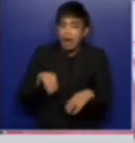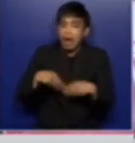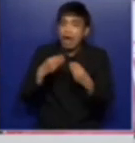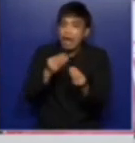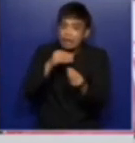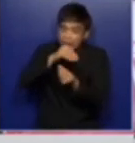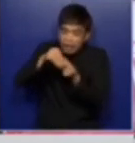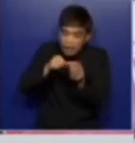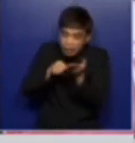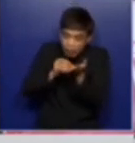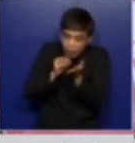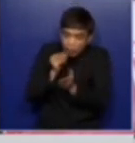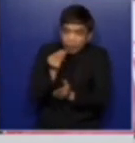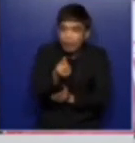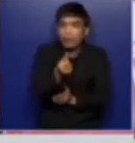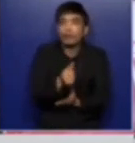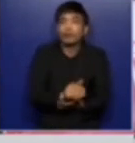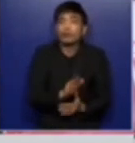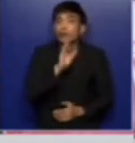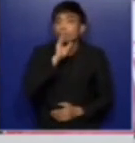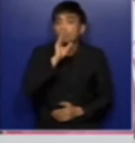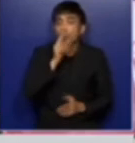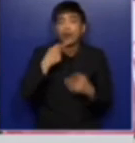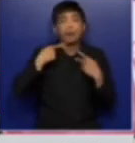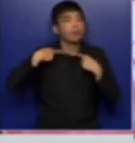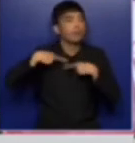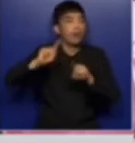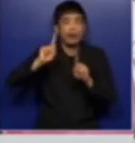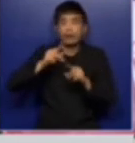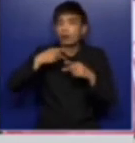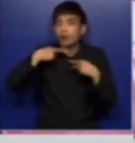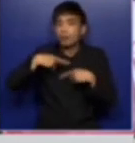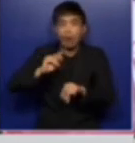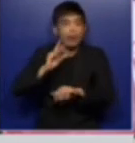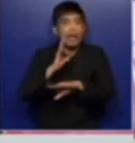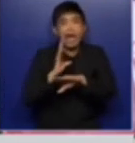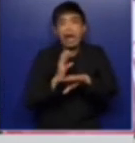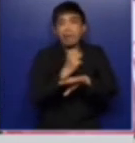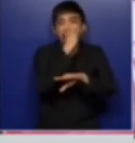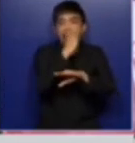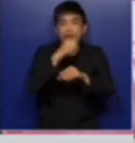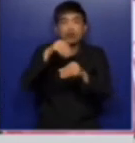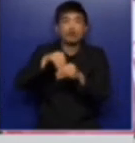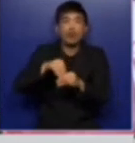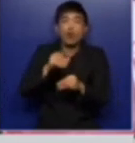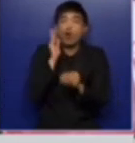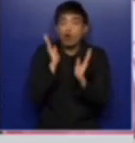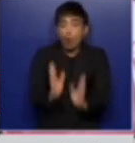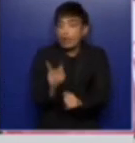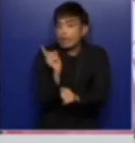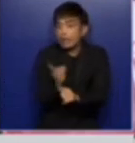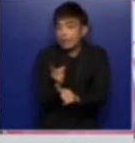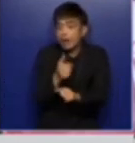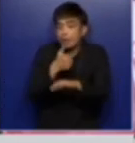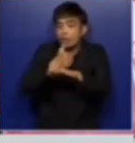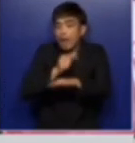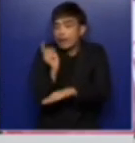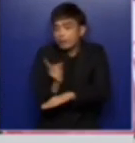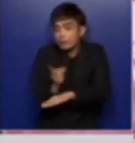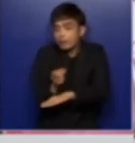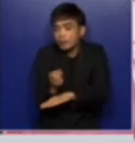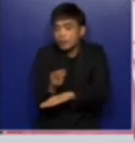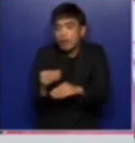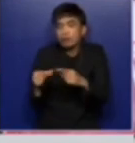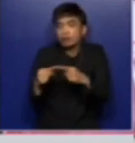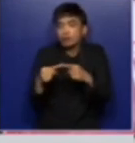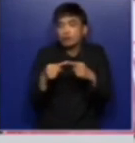การณ์แต่หากปล่อยให้คงอยู่ในอำนาจต่อเนื่องไปเรื่อยๆก็น่าเป็นห่วงเรื่องระบบธรรม